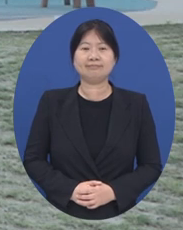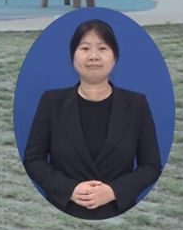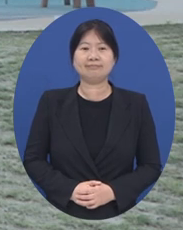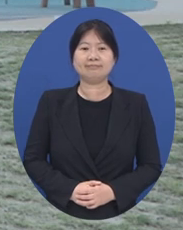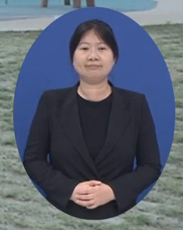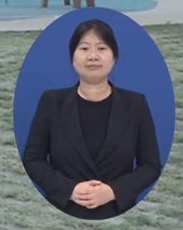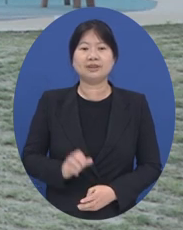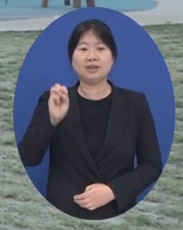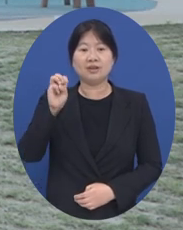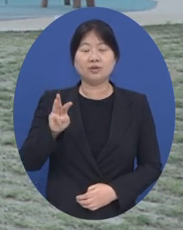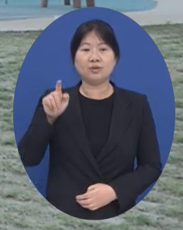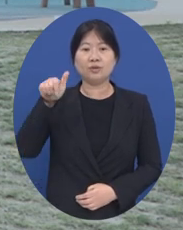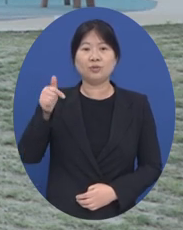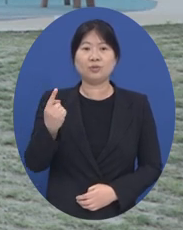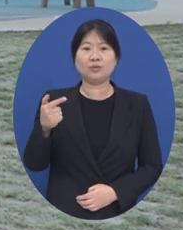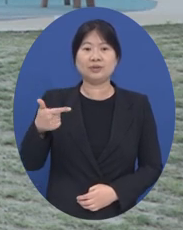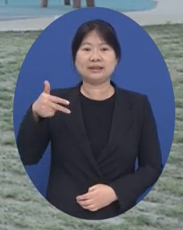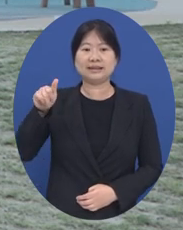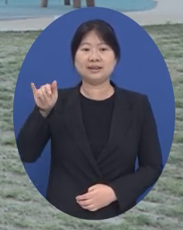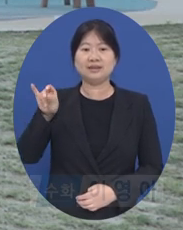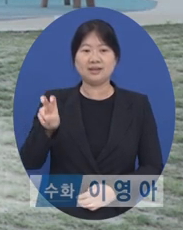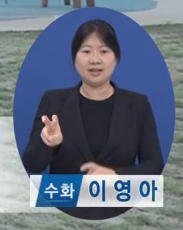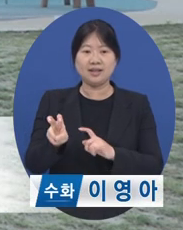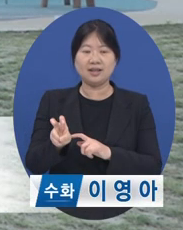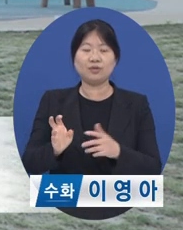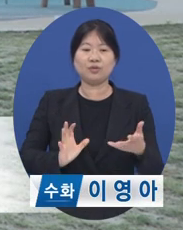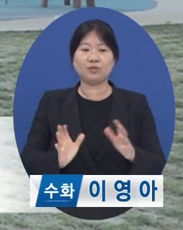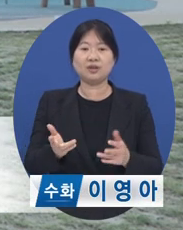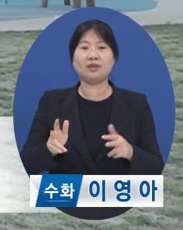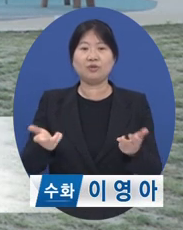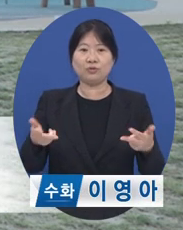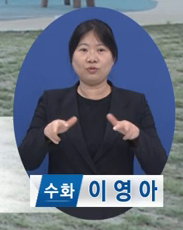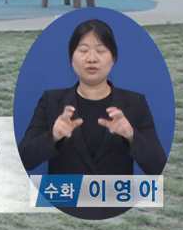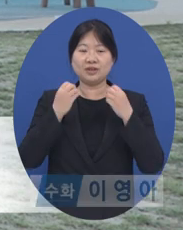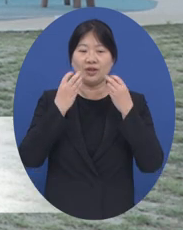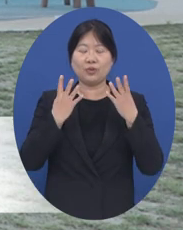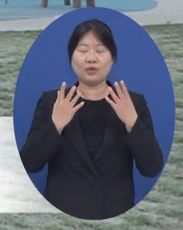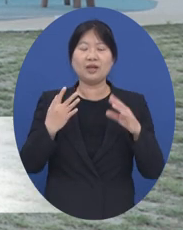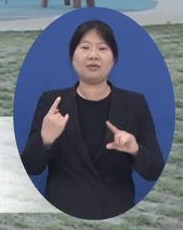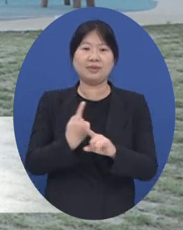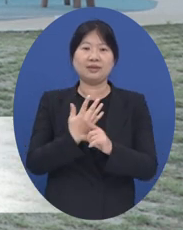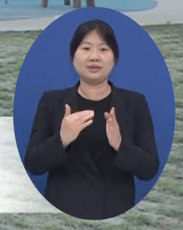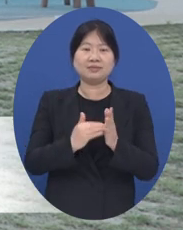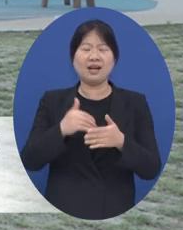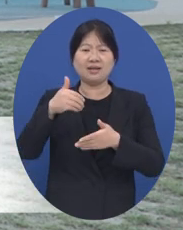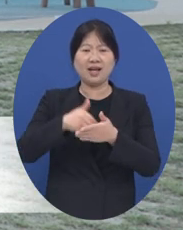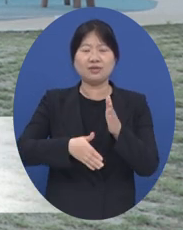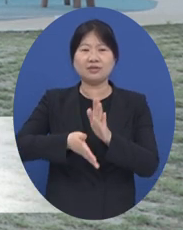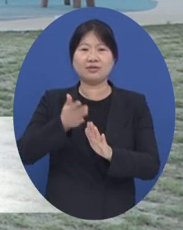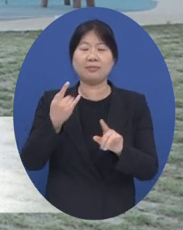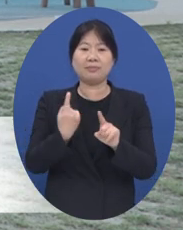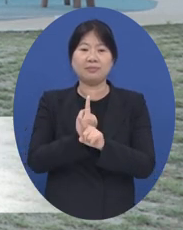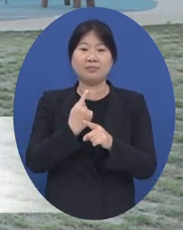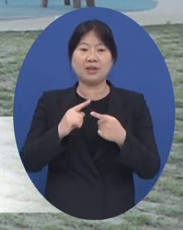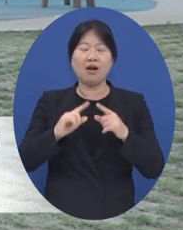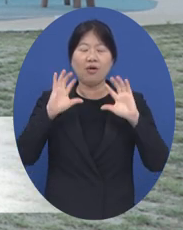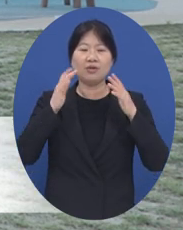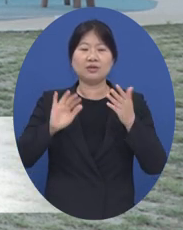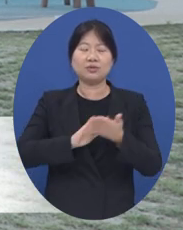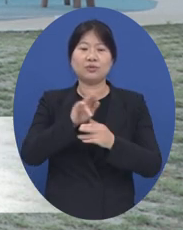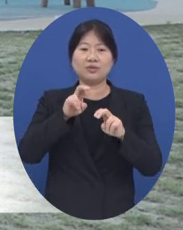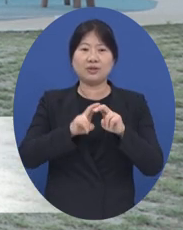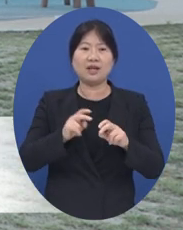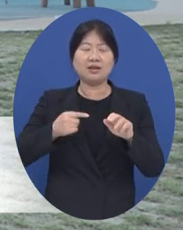광주 곤지암 도자 공원이 새롭게 단장했습니다 낡은 시설을 정비하고 어린이 놀이터와 야외 전시관 에 더해